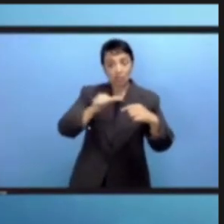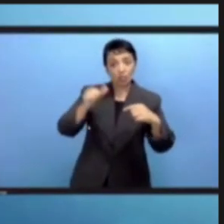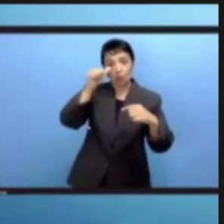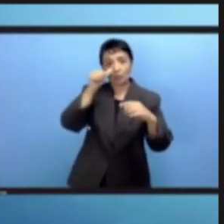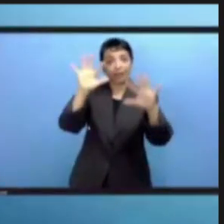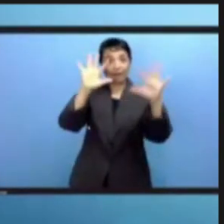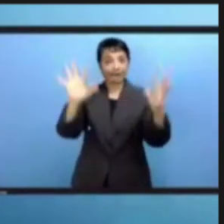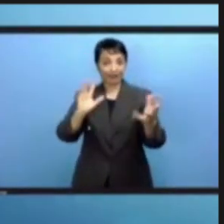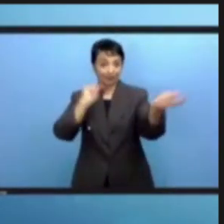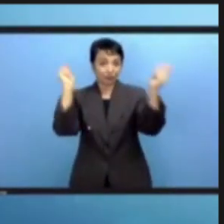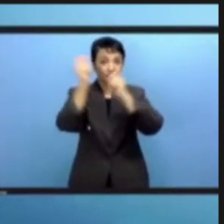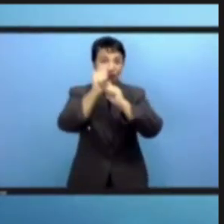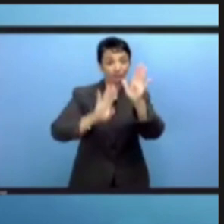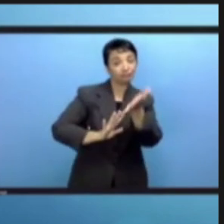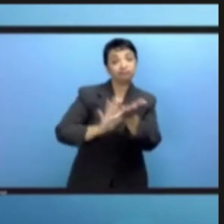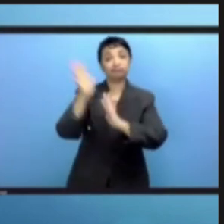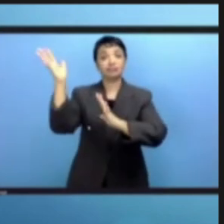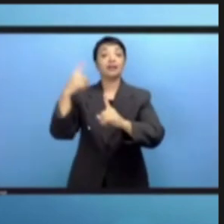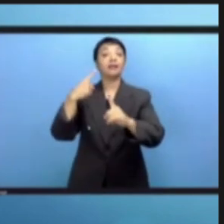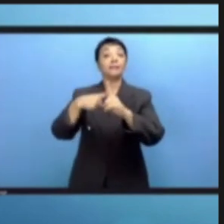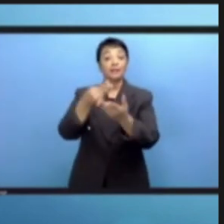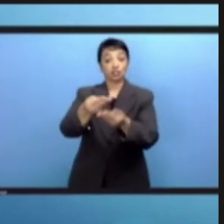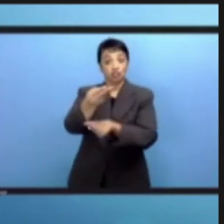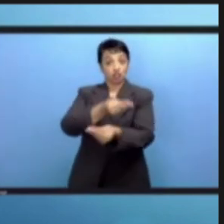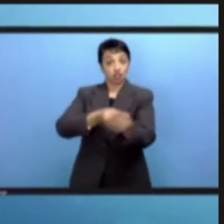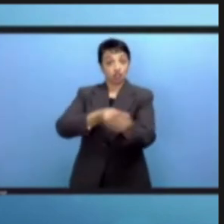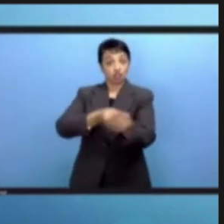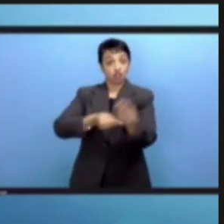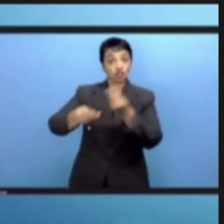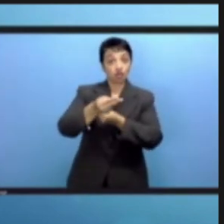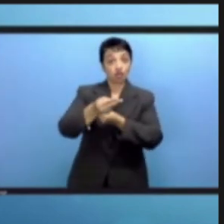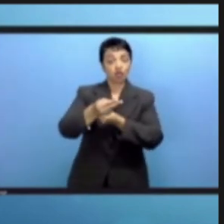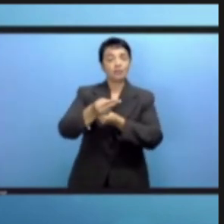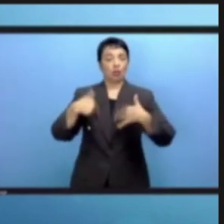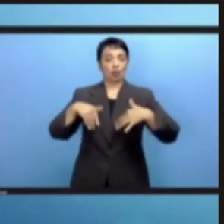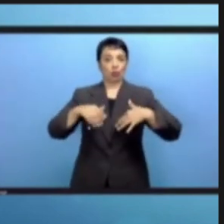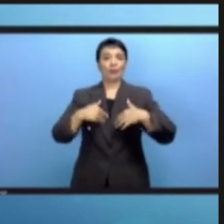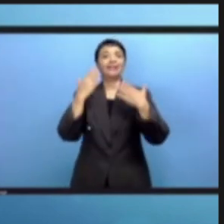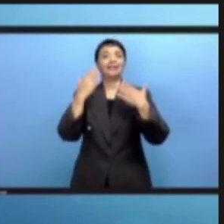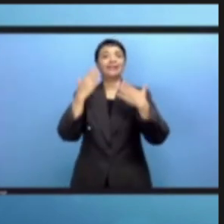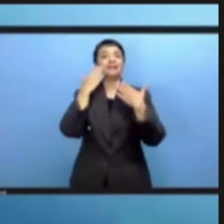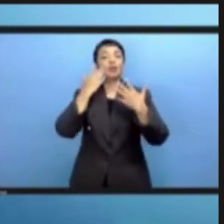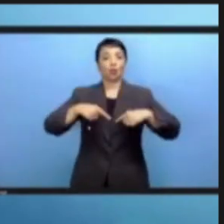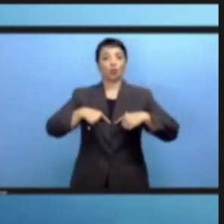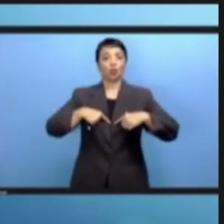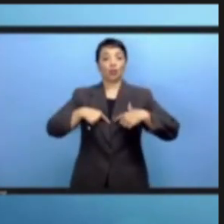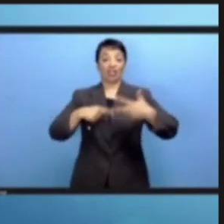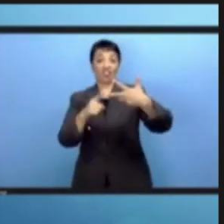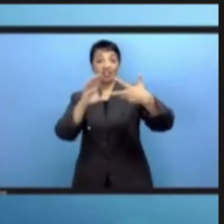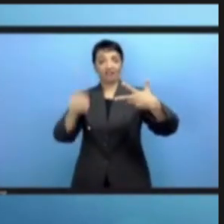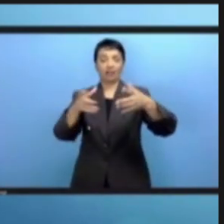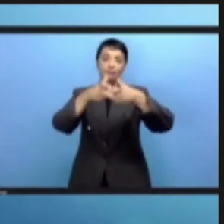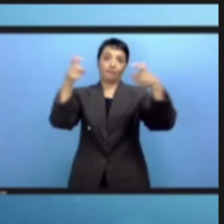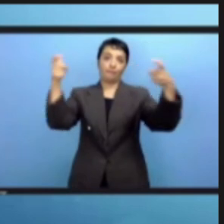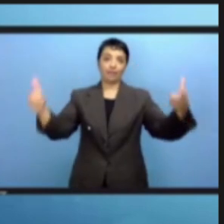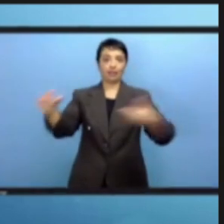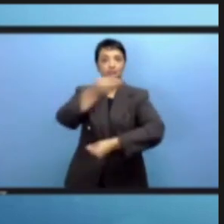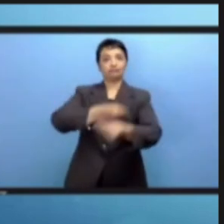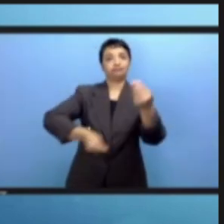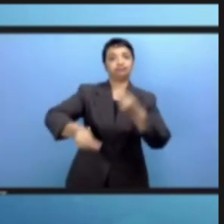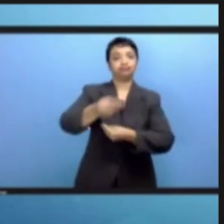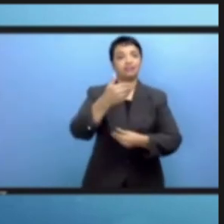таких событий, а также живем в условиях изменения климата, конфликтов и других